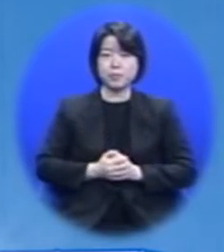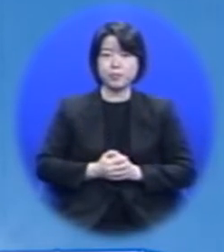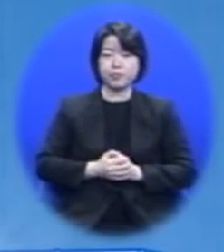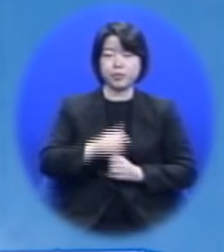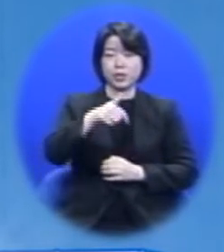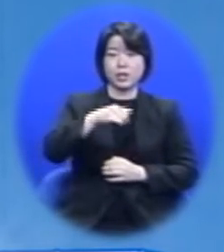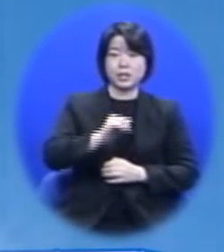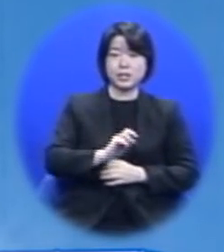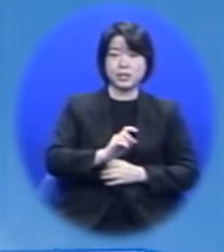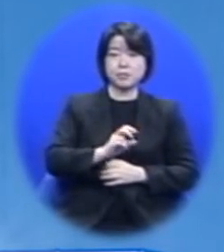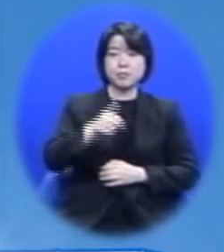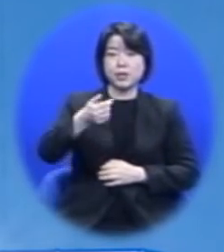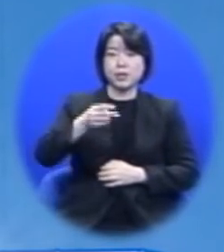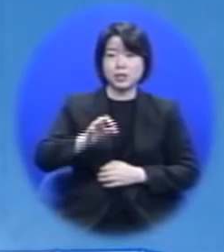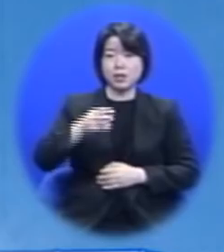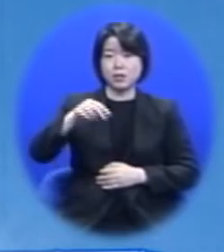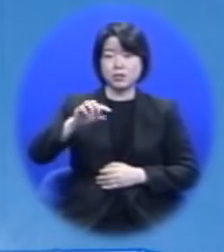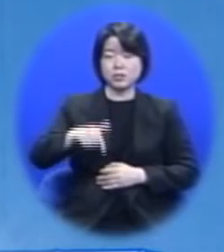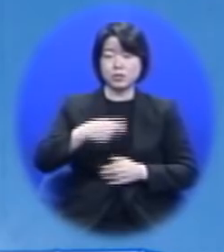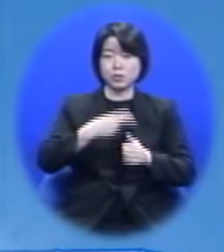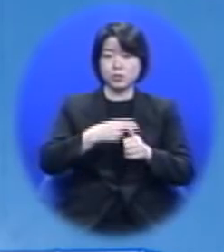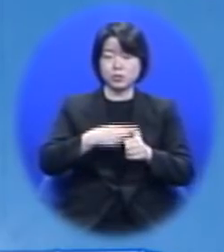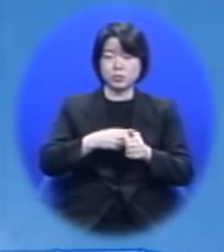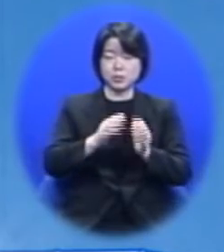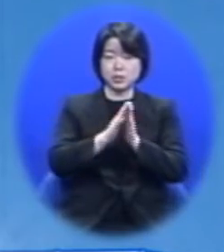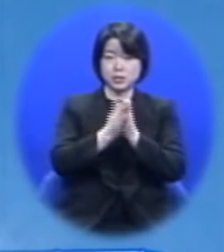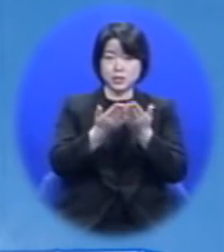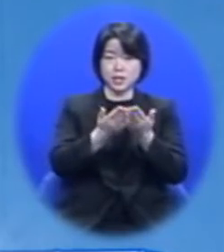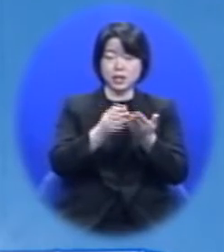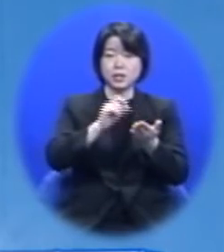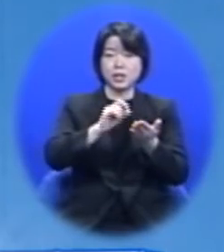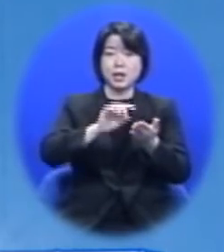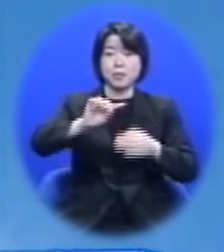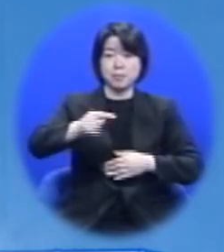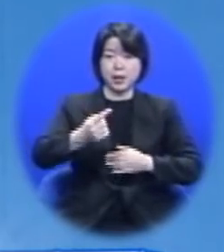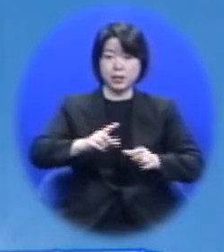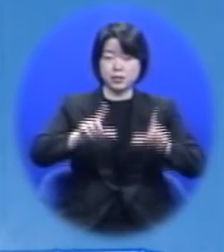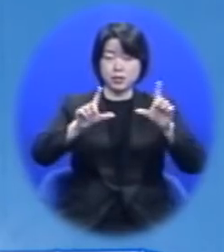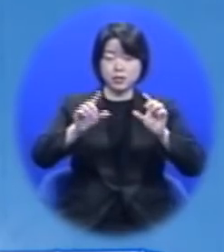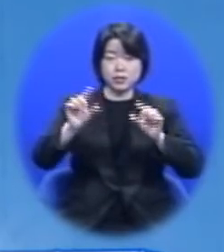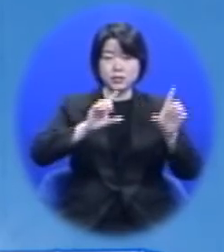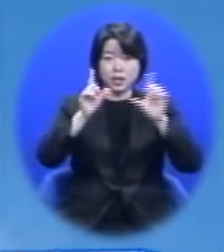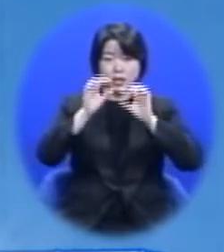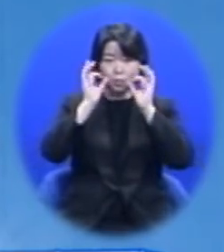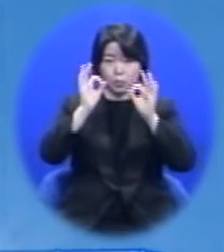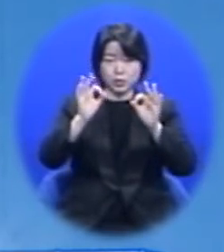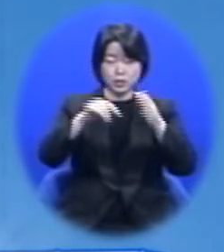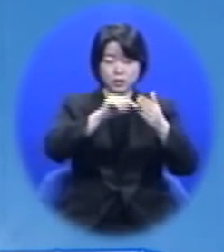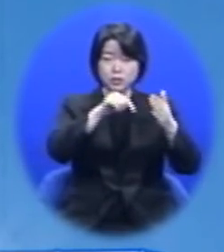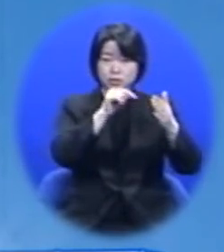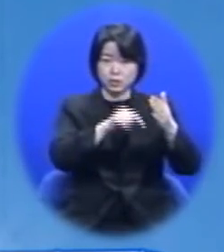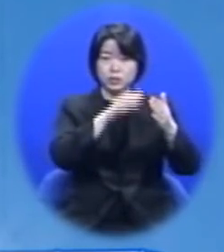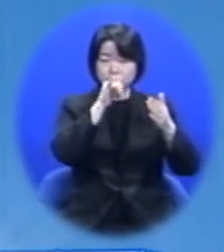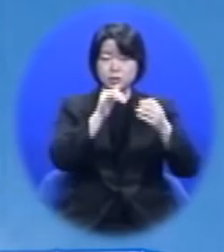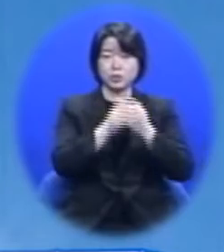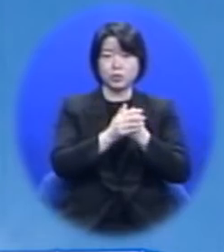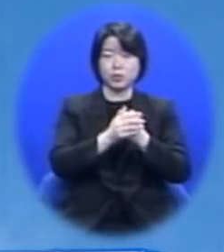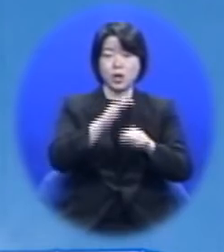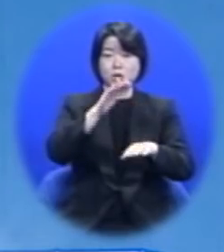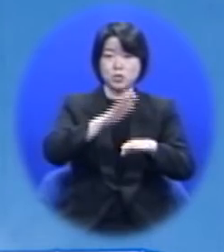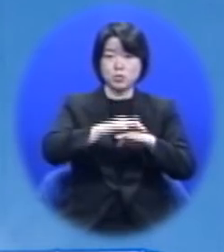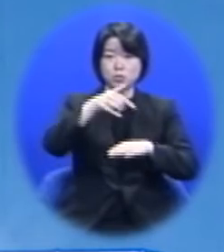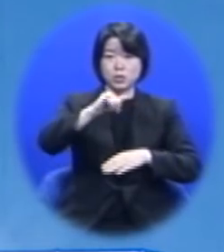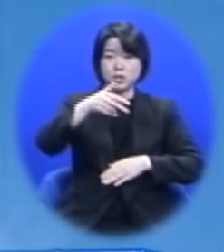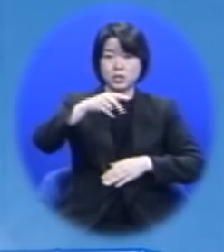김영석 교수님이 쓴 100년을 살아보니 라는 책을 읽어보니까 손기정 옹, 그분이 90세에